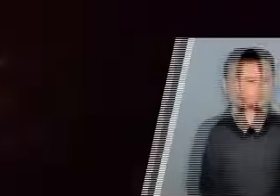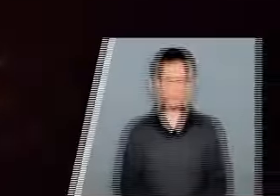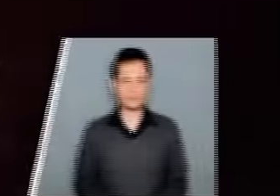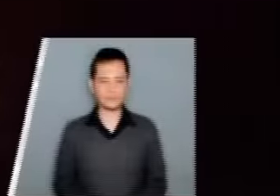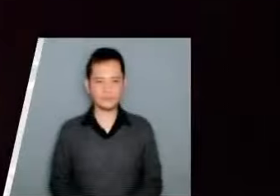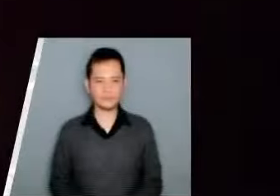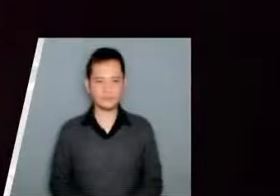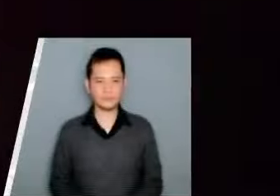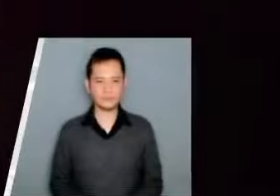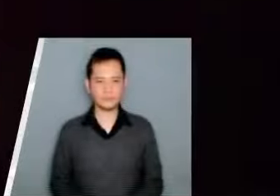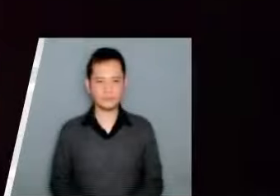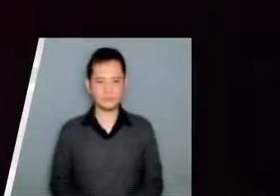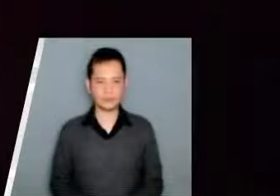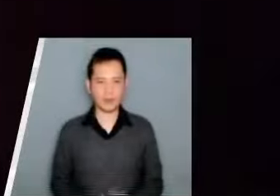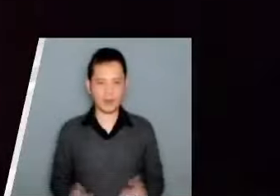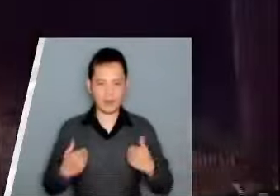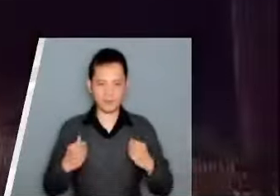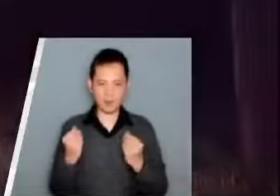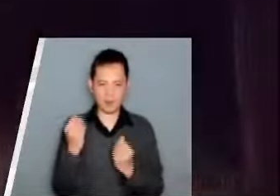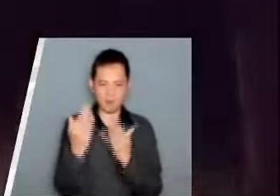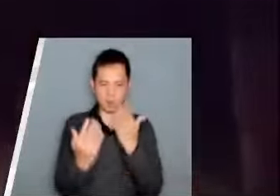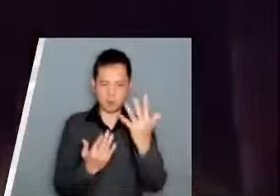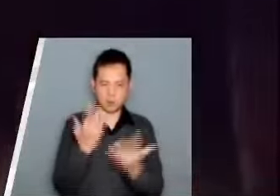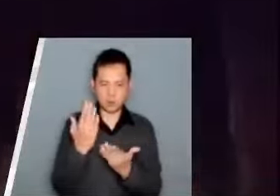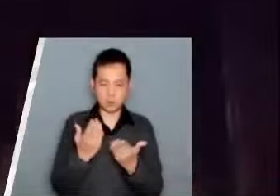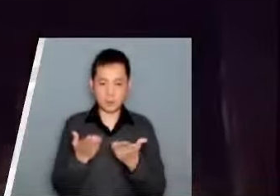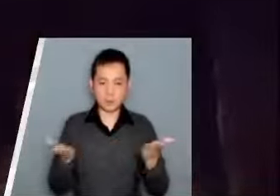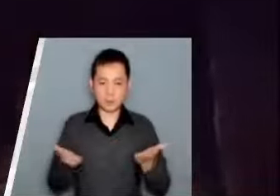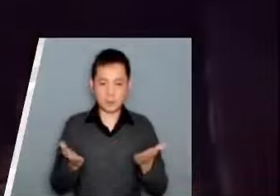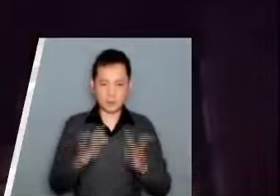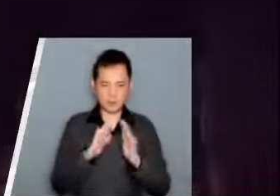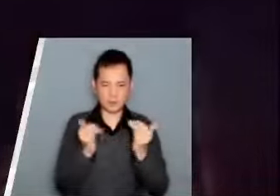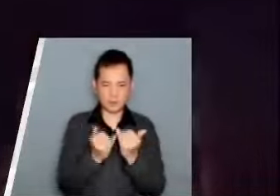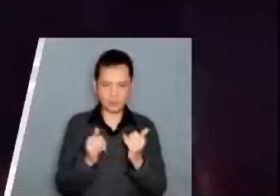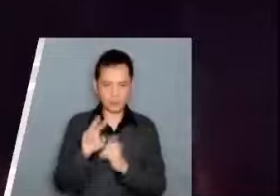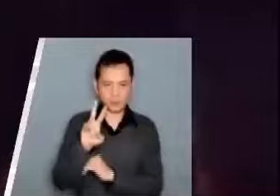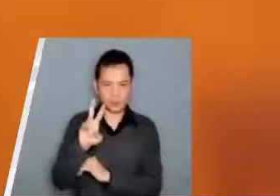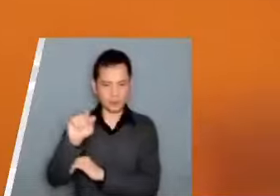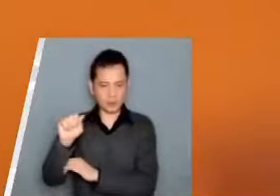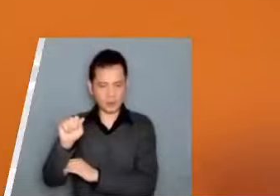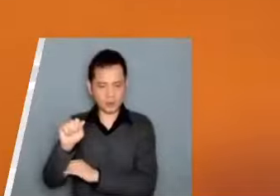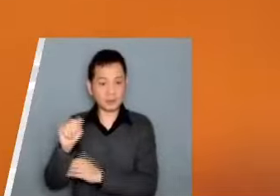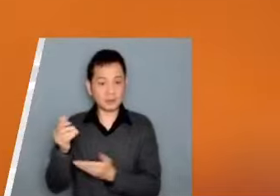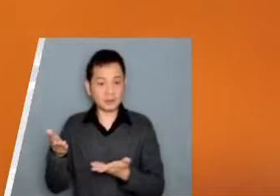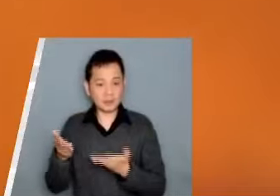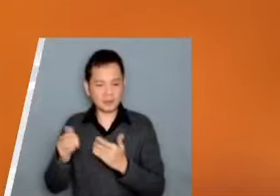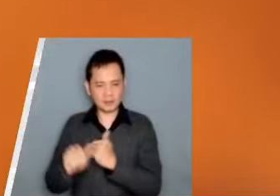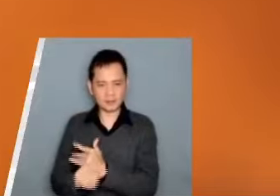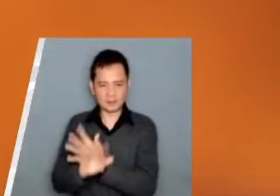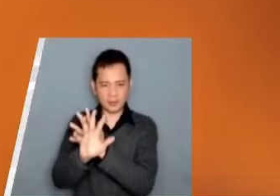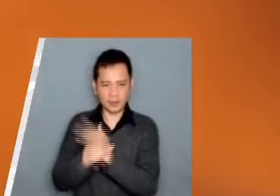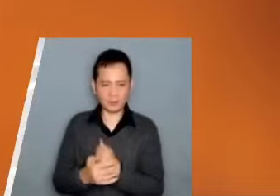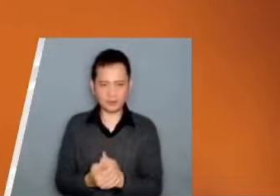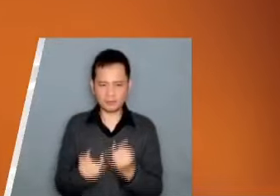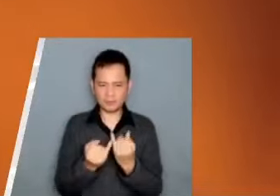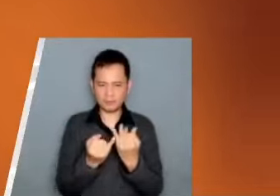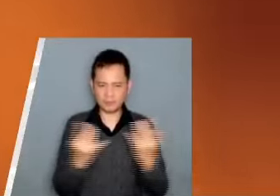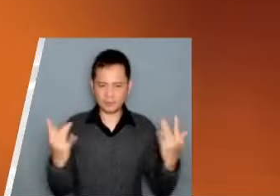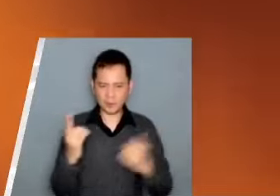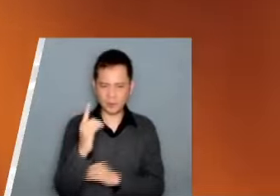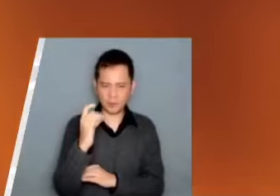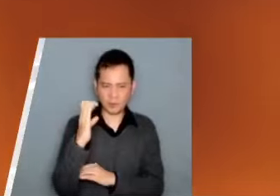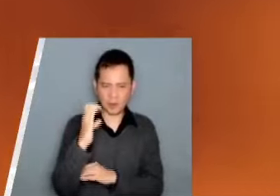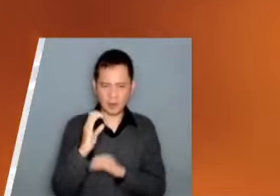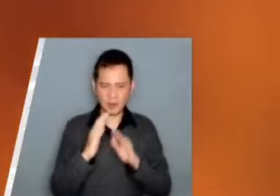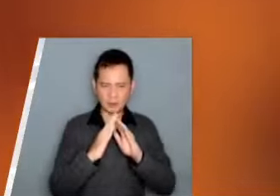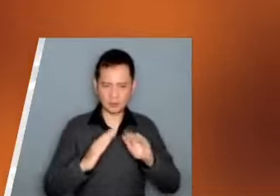Ginising ng malaking apoy ang mga taga-barangay 2A sa Davao City kagabi. Nasa 150 bahay ang natupok sa sunog na umabot sa